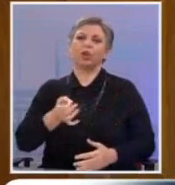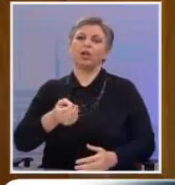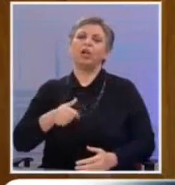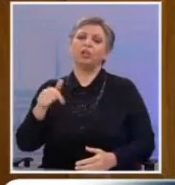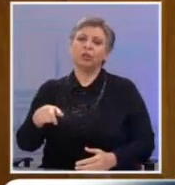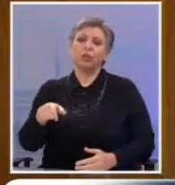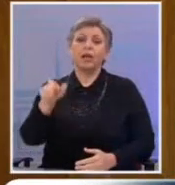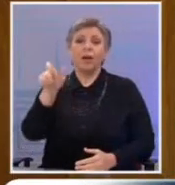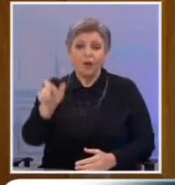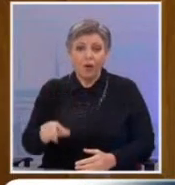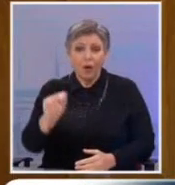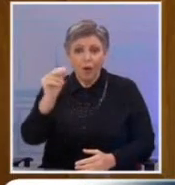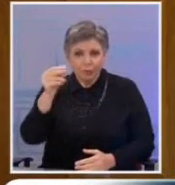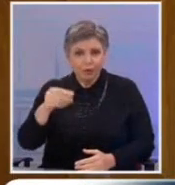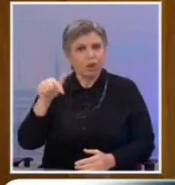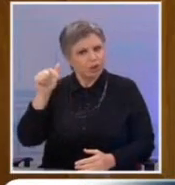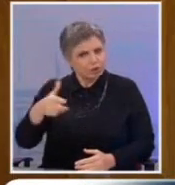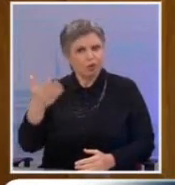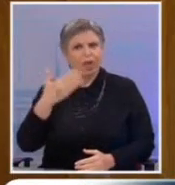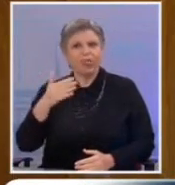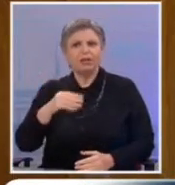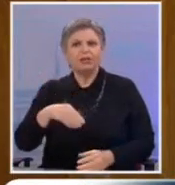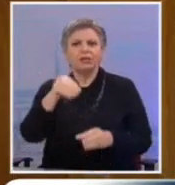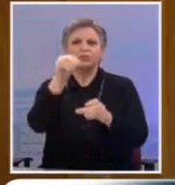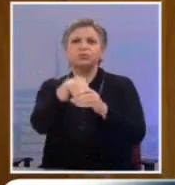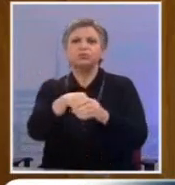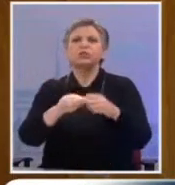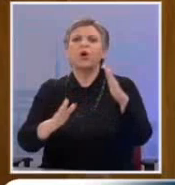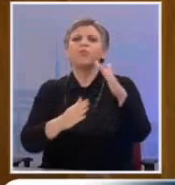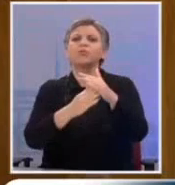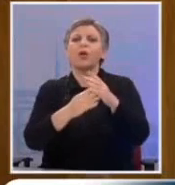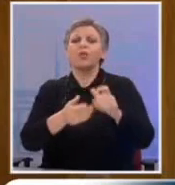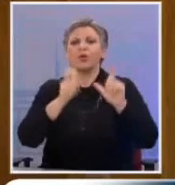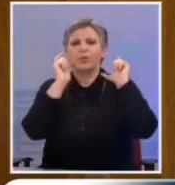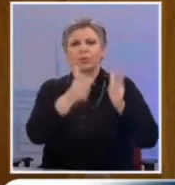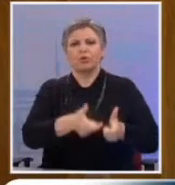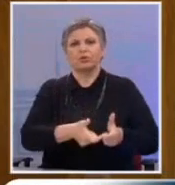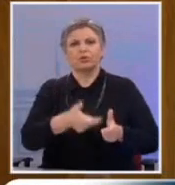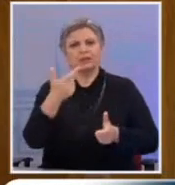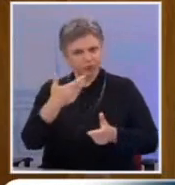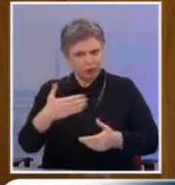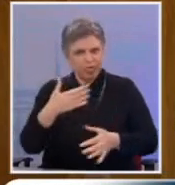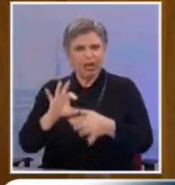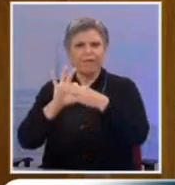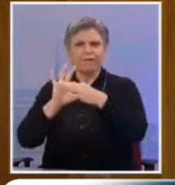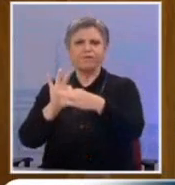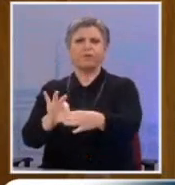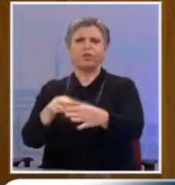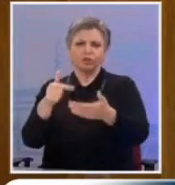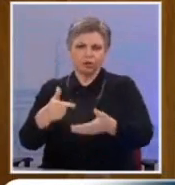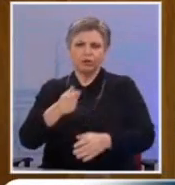να θέλει αυτή η Βουλή να ψηφίσει και πρόεδρο της Δημοκρατίας για να συνεχιστεί αυτή η σημερινή πολιτική. Αν όμως κάποιος